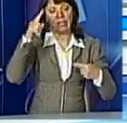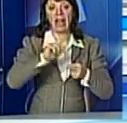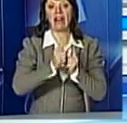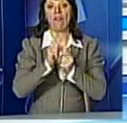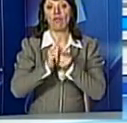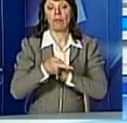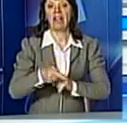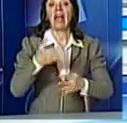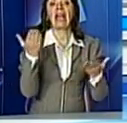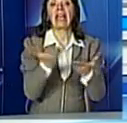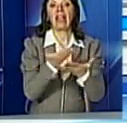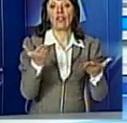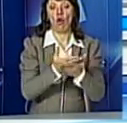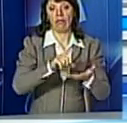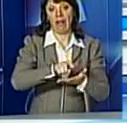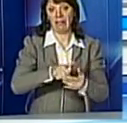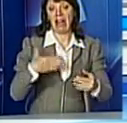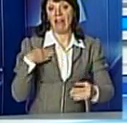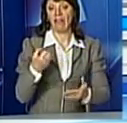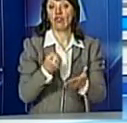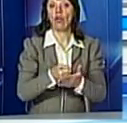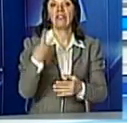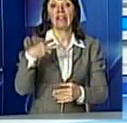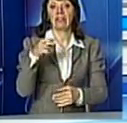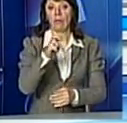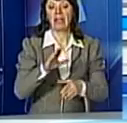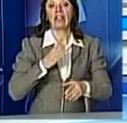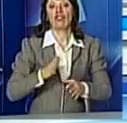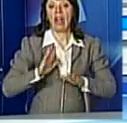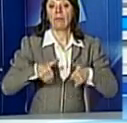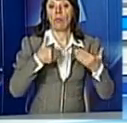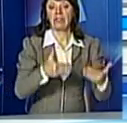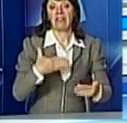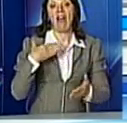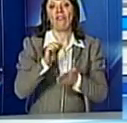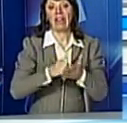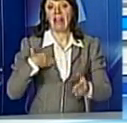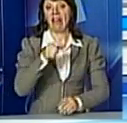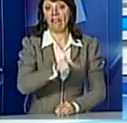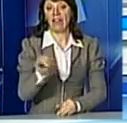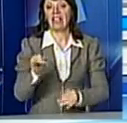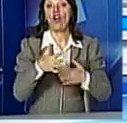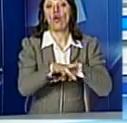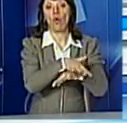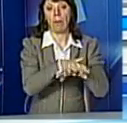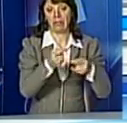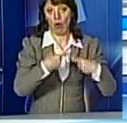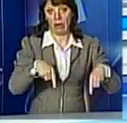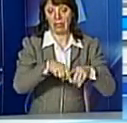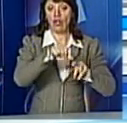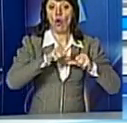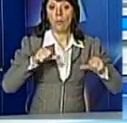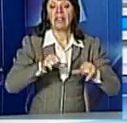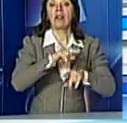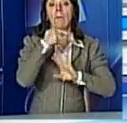реформування кінотеатру Львів до 20 березня чекають пропозиції від львів'ян та громадських організацій комісії з